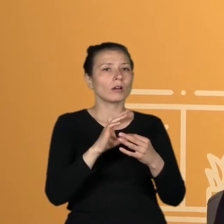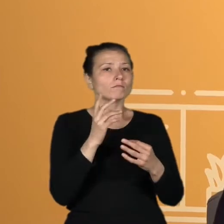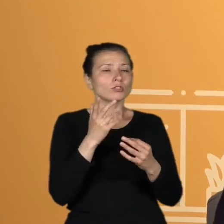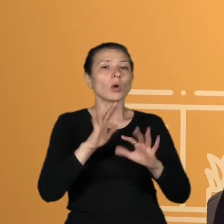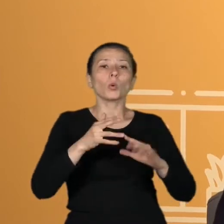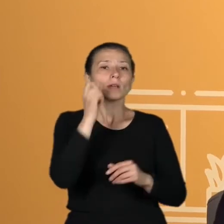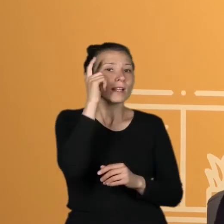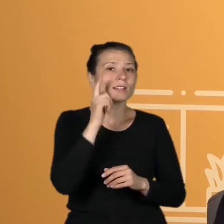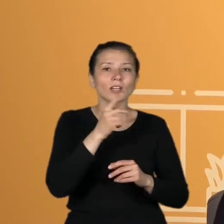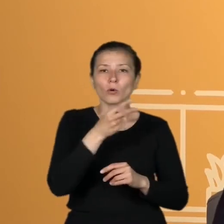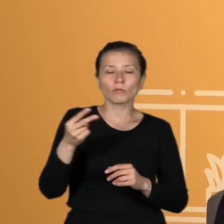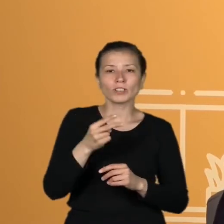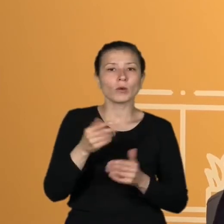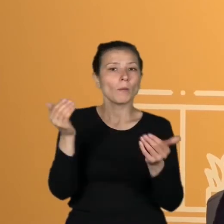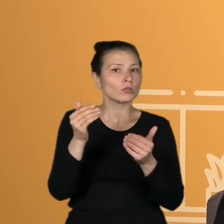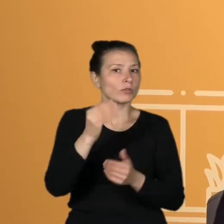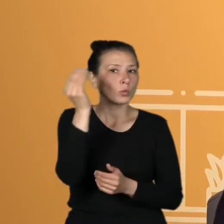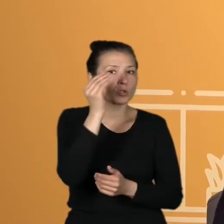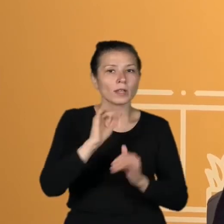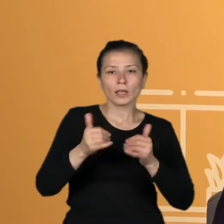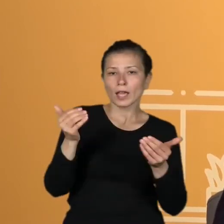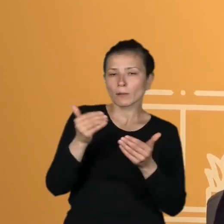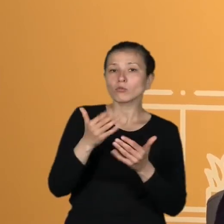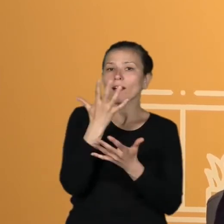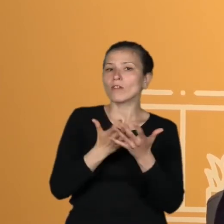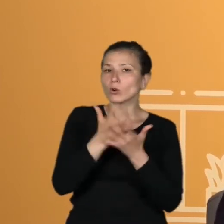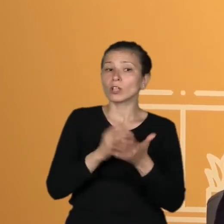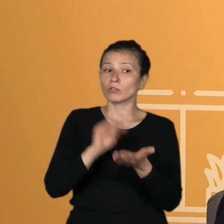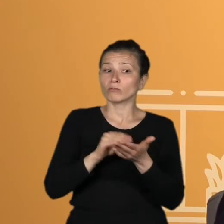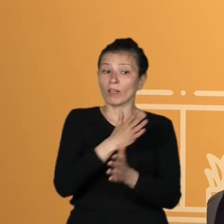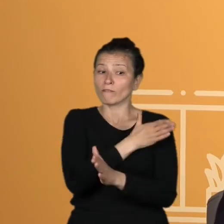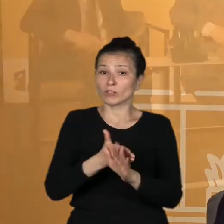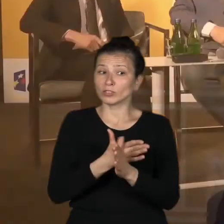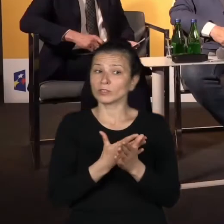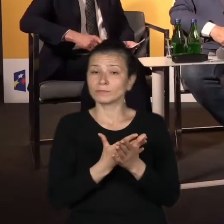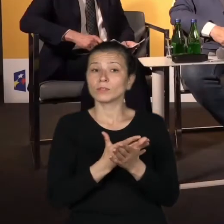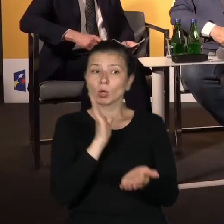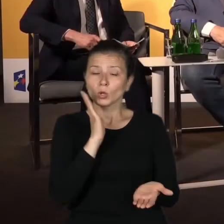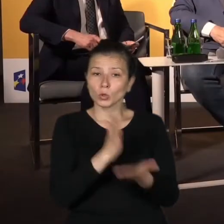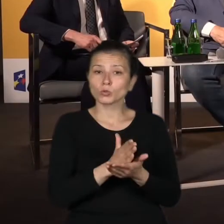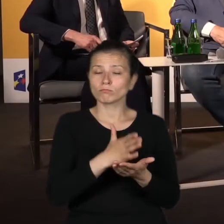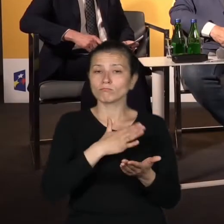uczenia się. Jak można wykorzystać te doświadczenia, które państwo nabyliście w procesie transformacji